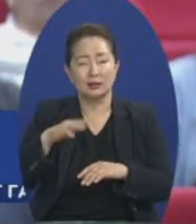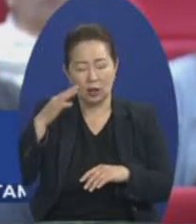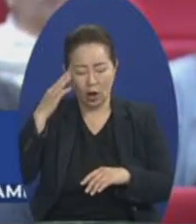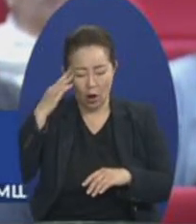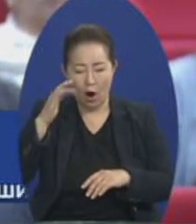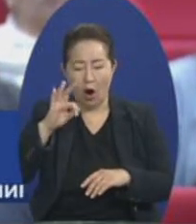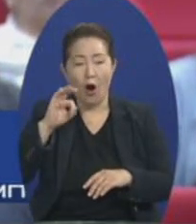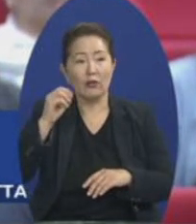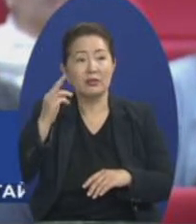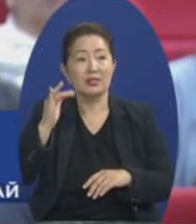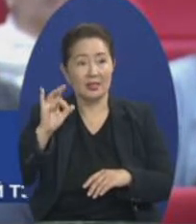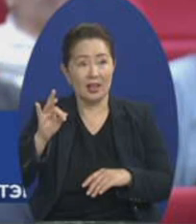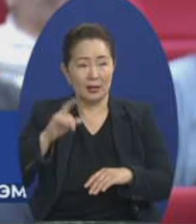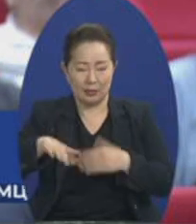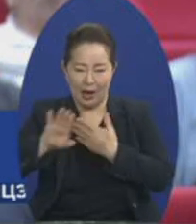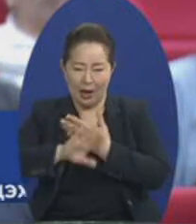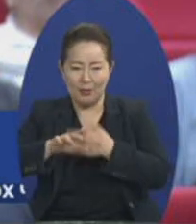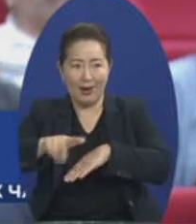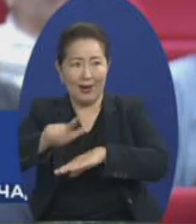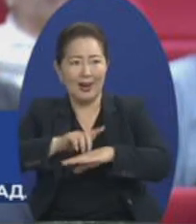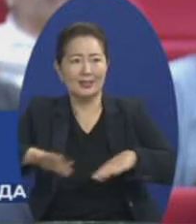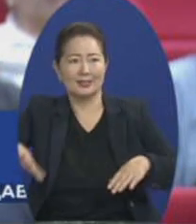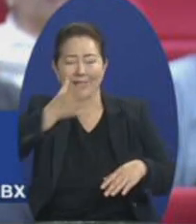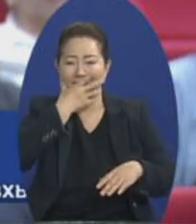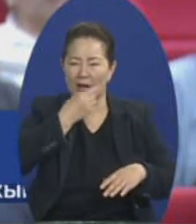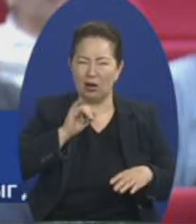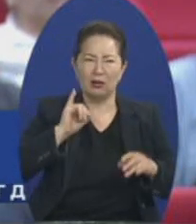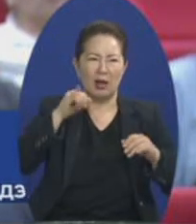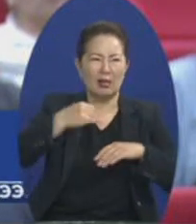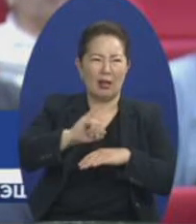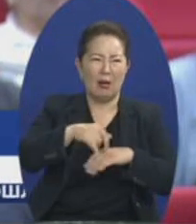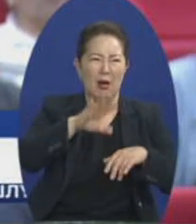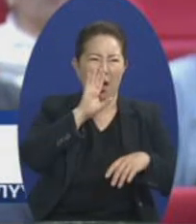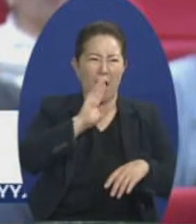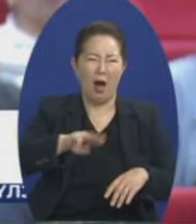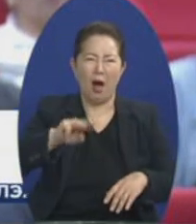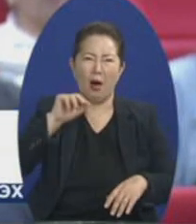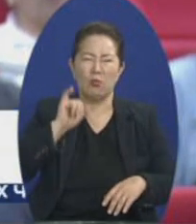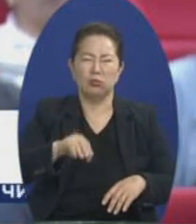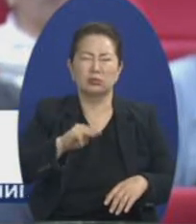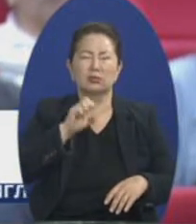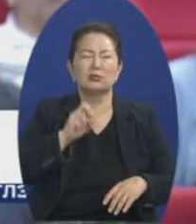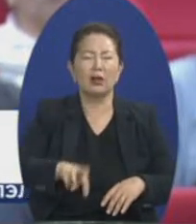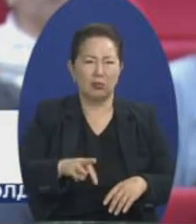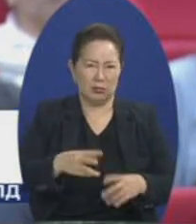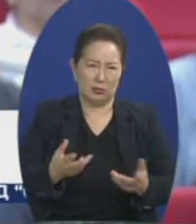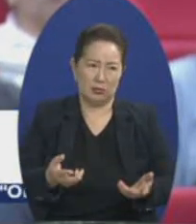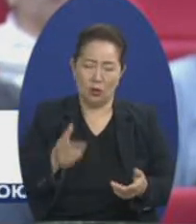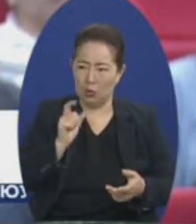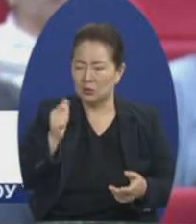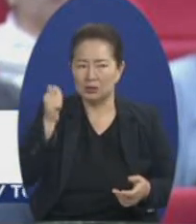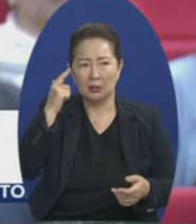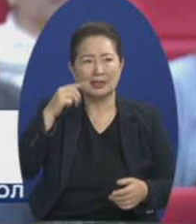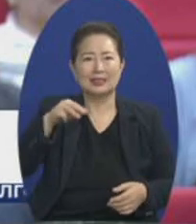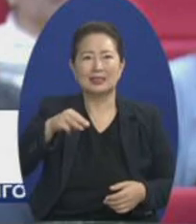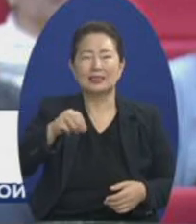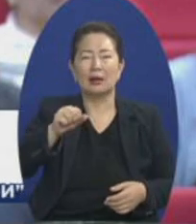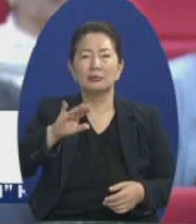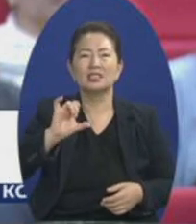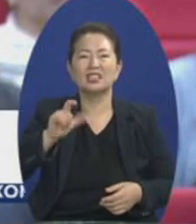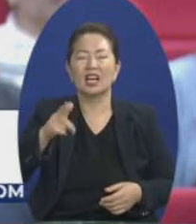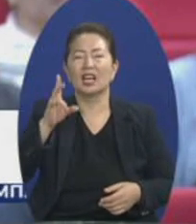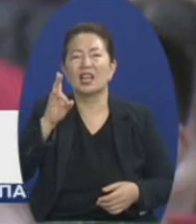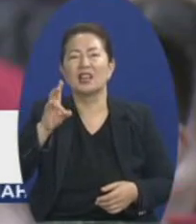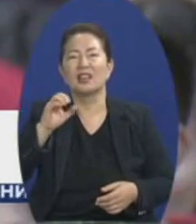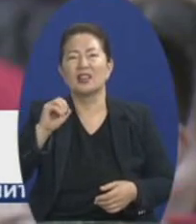миний хамгаалж байсан тэр сайхан нутаг үнэхээр там болоод байна. Энэ юу гэх гээд өнөөдөр хүмүүс мэдчихээд тамсхийн дээр нефтийн